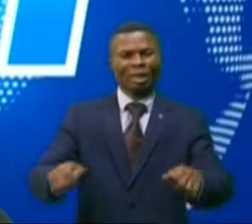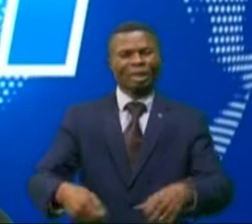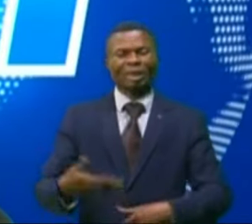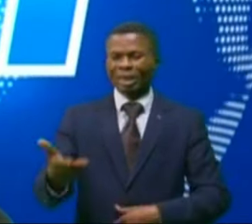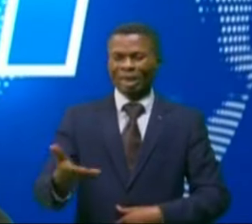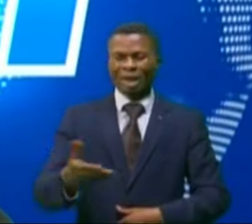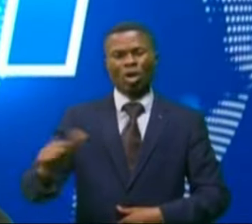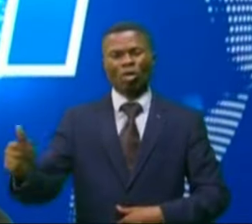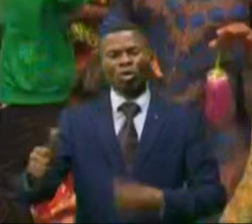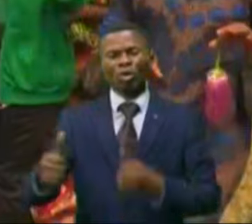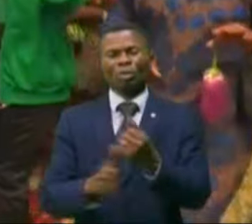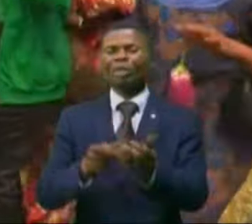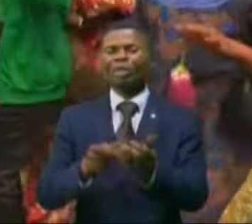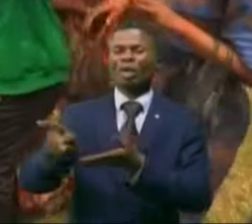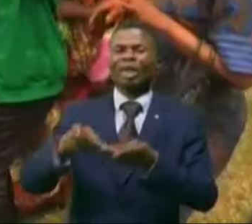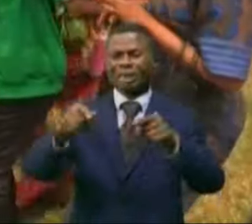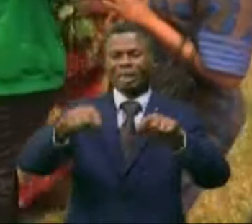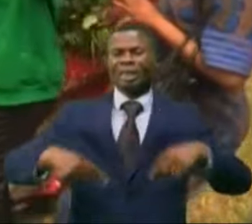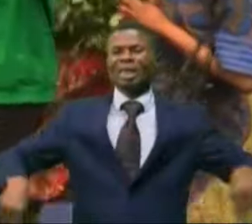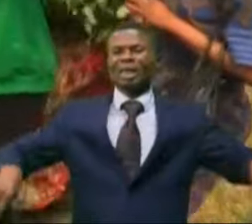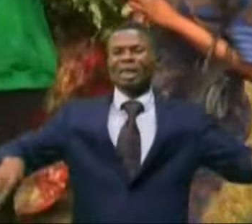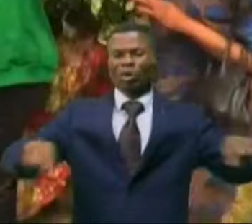ces reportages.